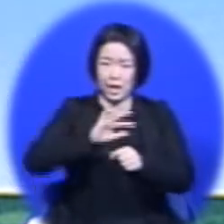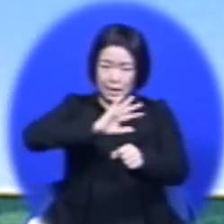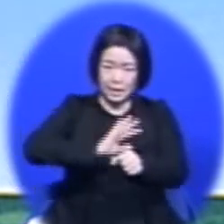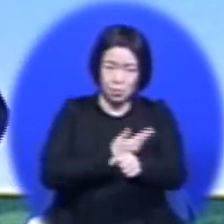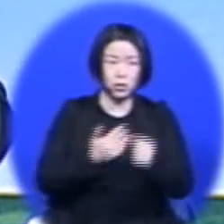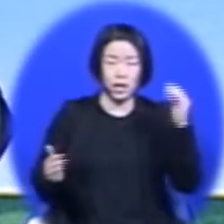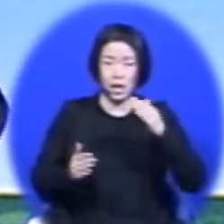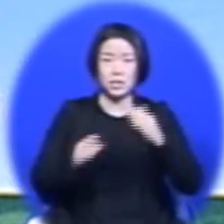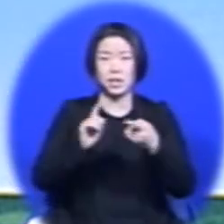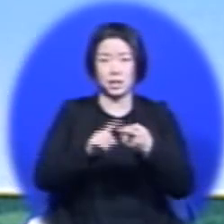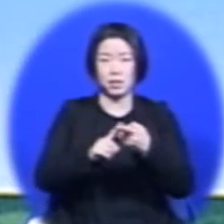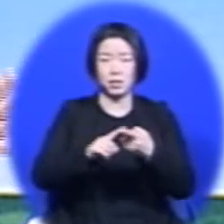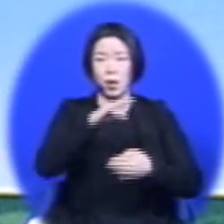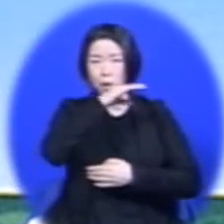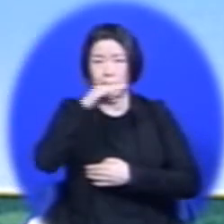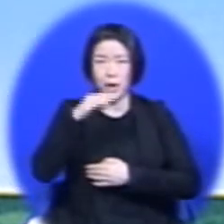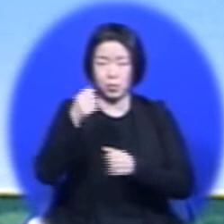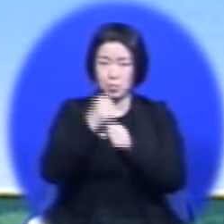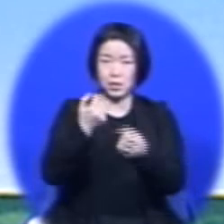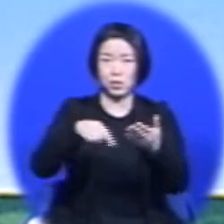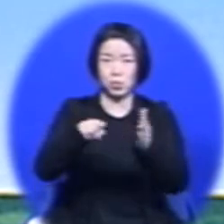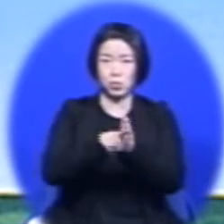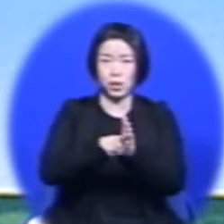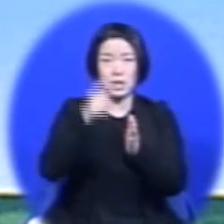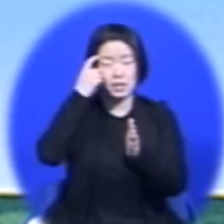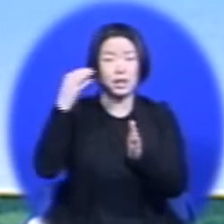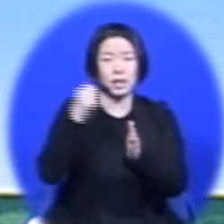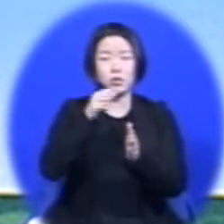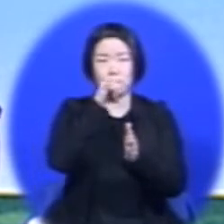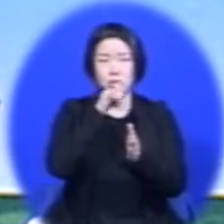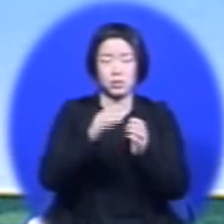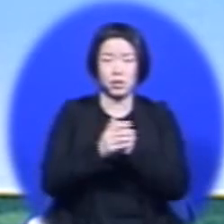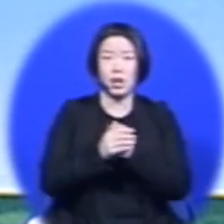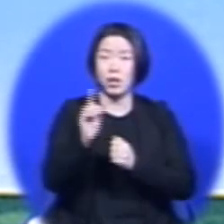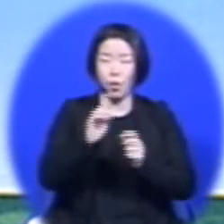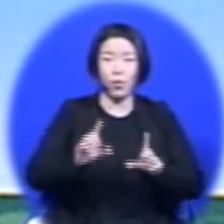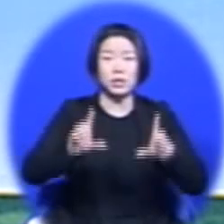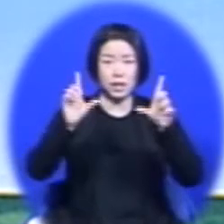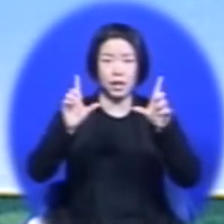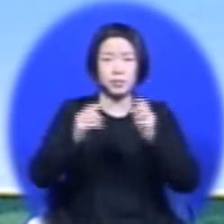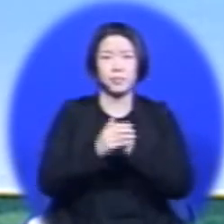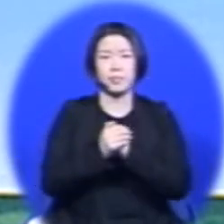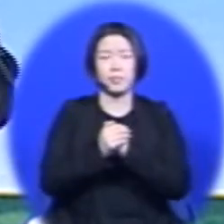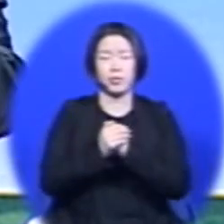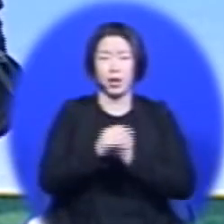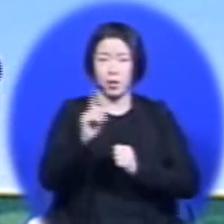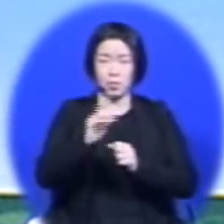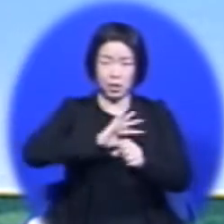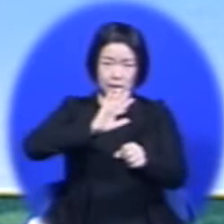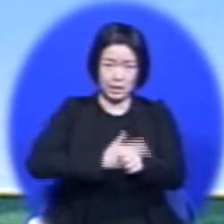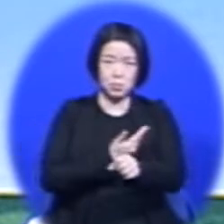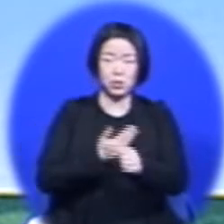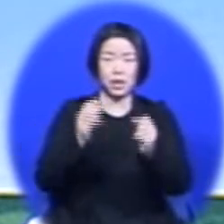잘못한 학생들을 바로 잡아주는 일을 해야 되겠다고 생각했기 때문입니다. 그런데 어느 날 뭔가 잘못한